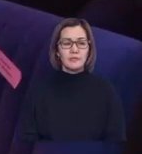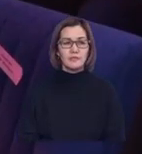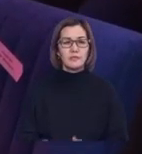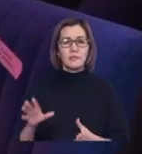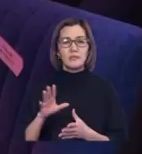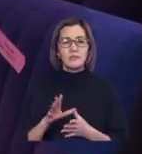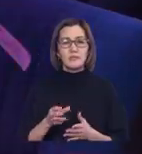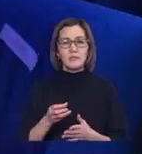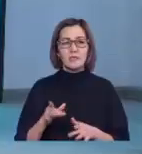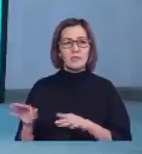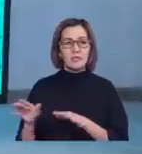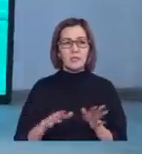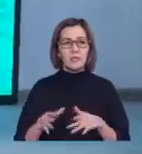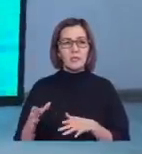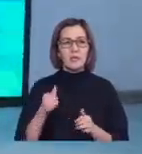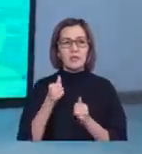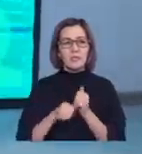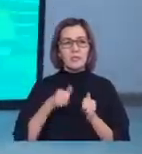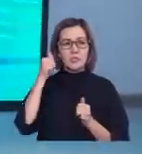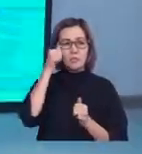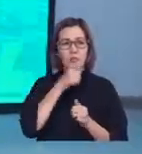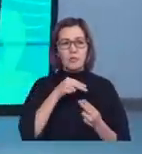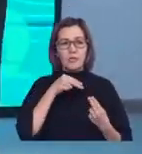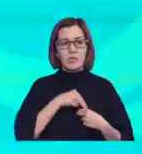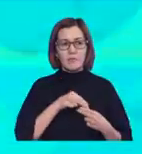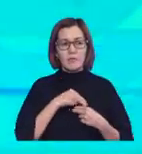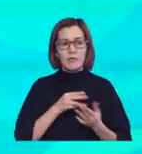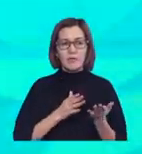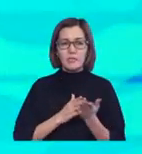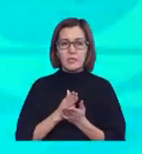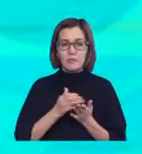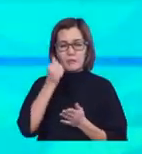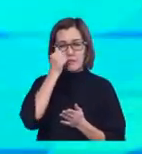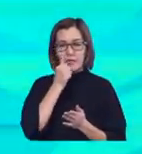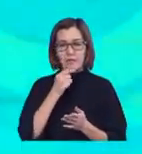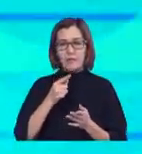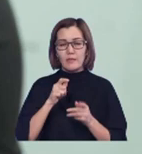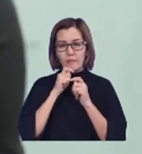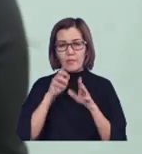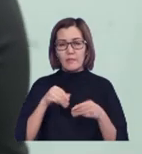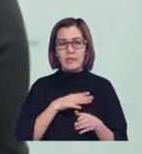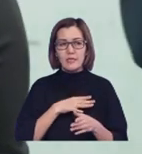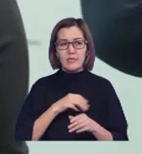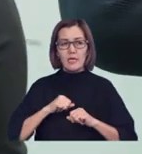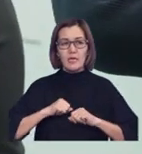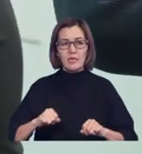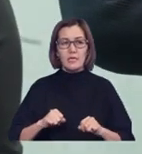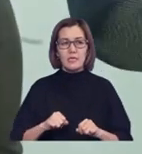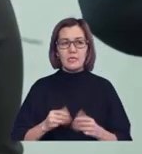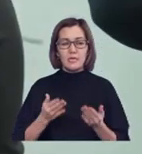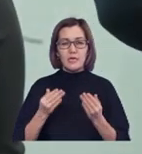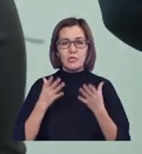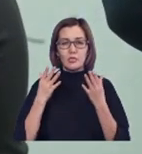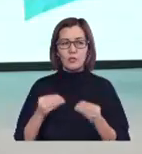Тағылымды шарада жыл бойы облыс өркендеуі үшін аянбай тер төккен сала мамандары марапатталды. Сондай-ақ ерлікпен көзге түскен қазіргі